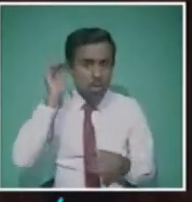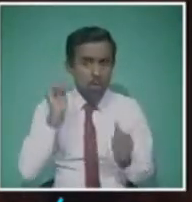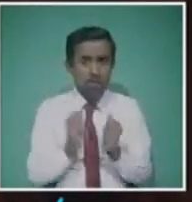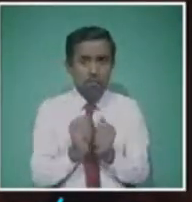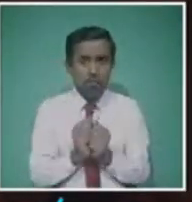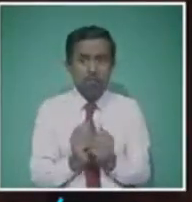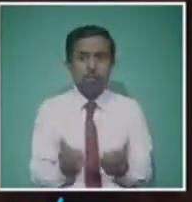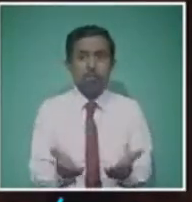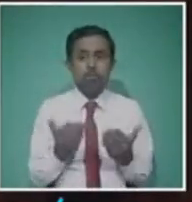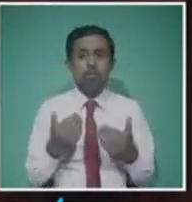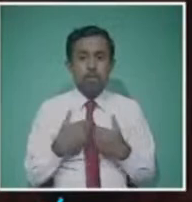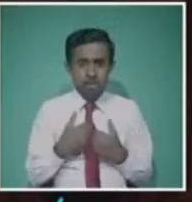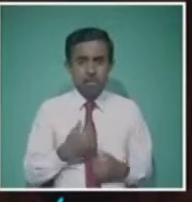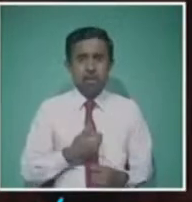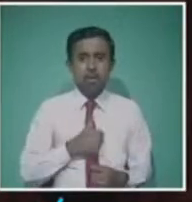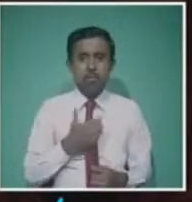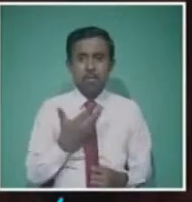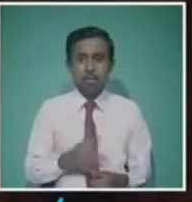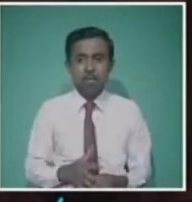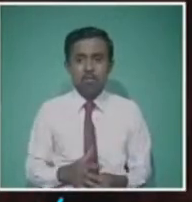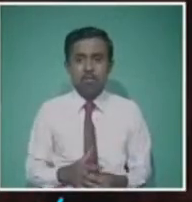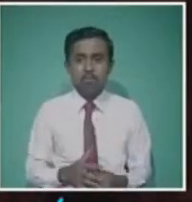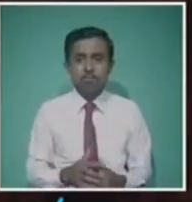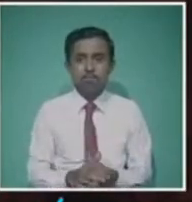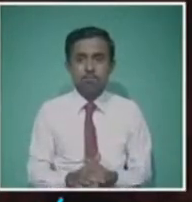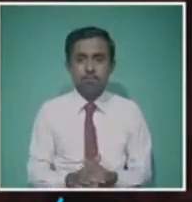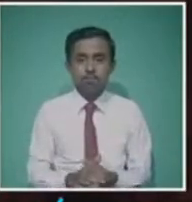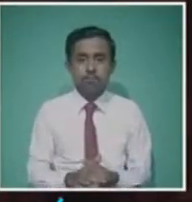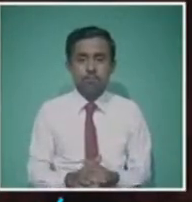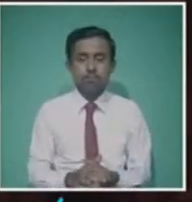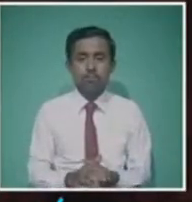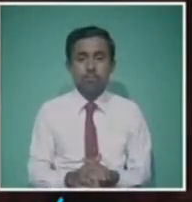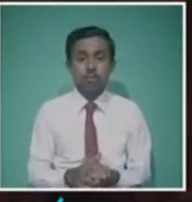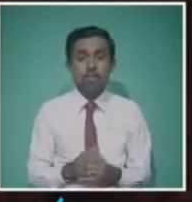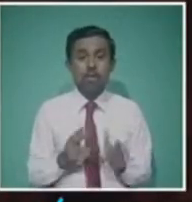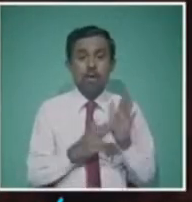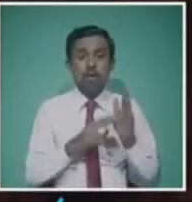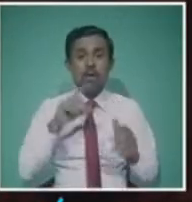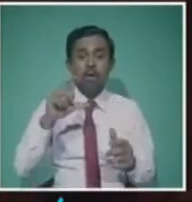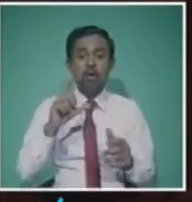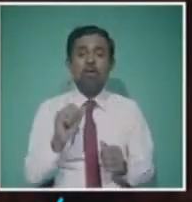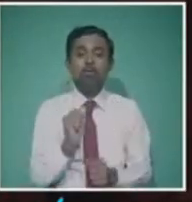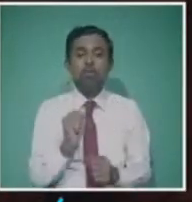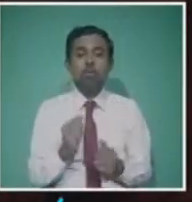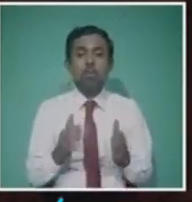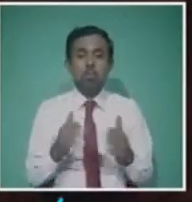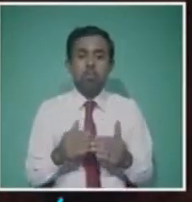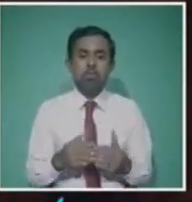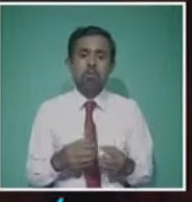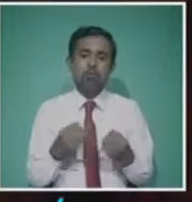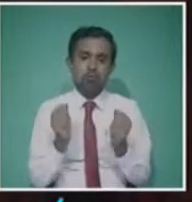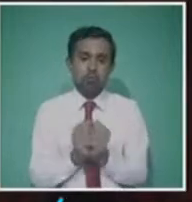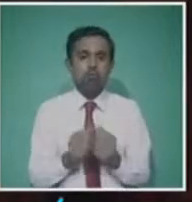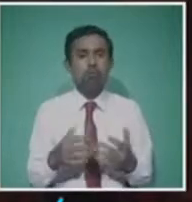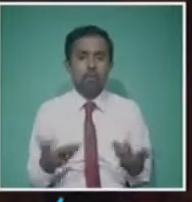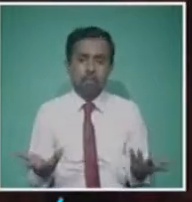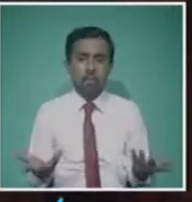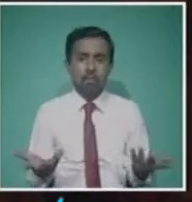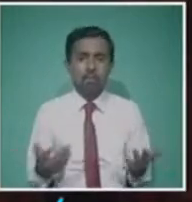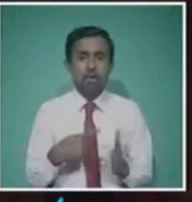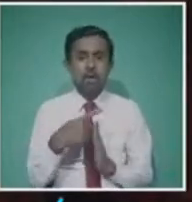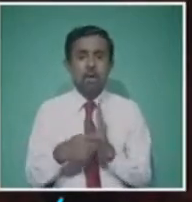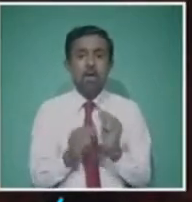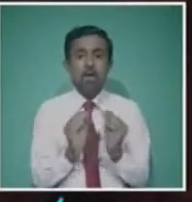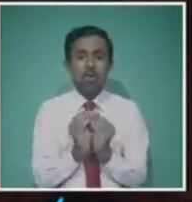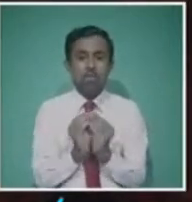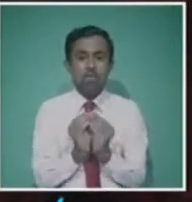යම් දායකත්වයක් දෙන්න අපිත් එකඟ වුණා. අවසානයේ කතාව අවසන් කරනවා. ඒ ජාතික සභාව මොකද්ද වුණේ? තවත් එක් විකාරයක් බවට පත් වෙලා ශ්‍රී ලංකා